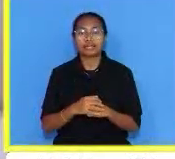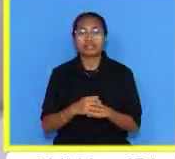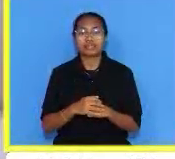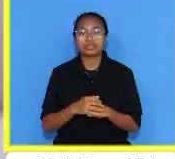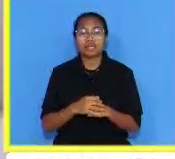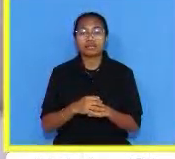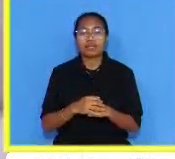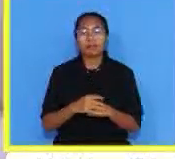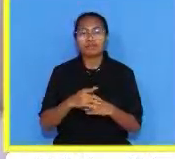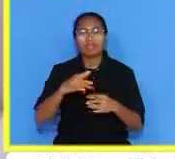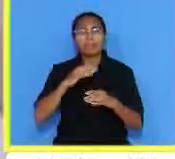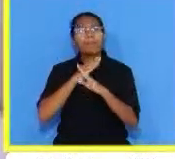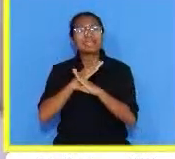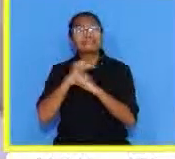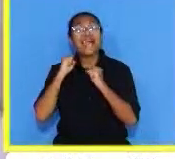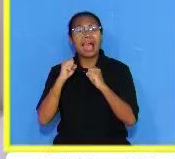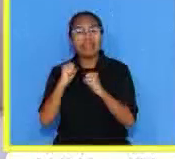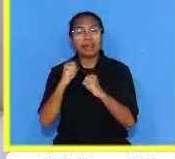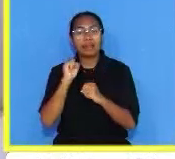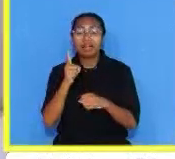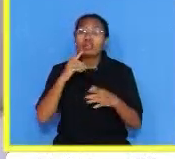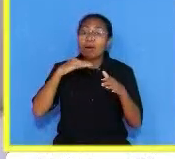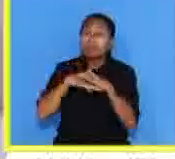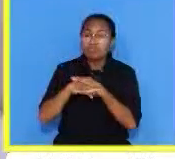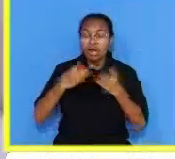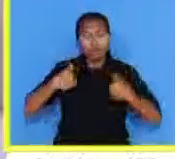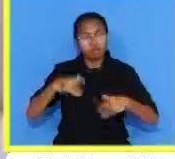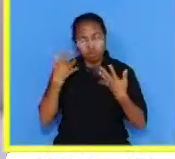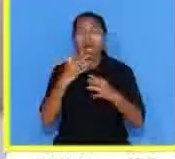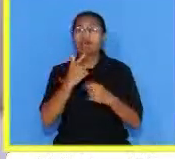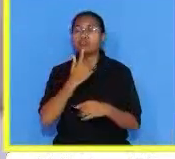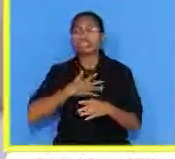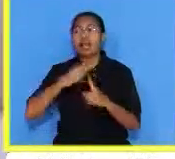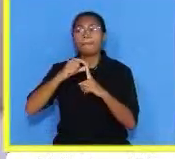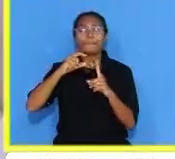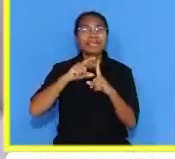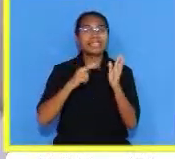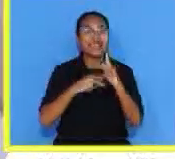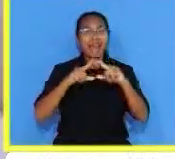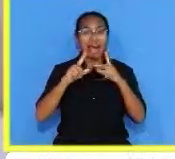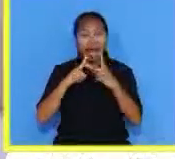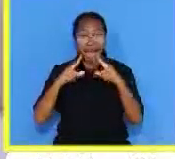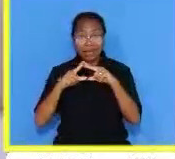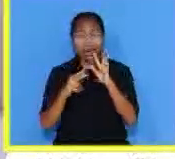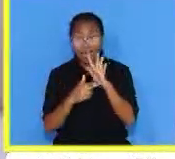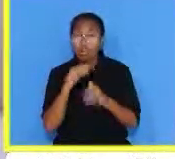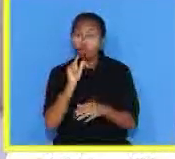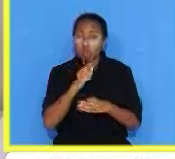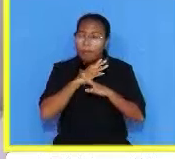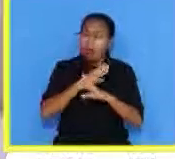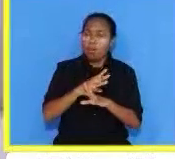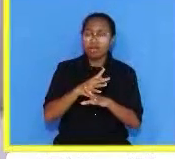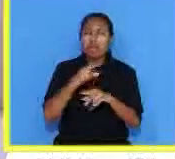pasukan perangnya. Jadi istilahnya pasukan perang dalam tubuh manusia melalui zat antibodi untuk melawan kuman,